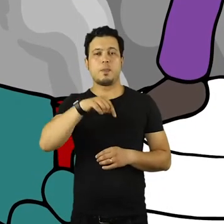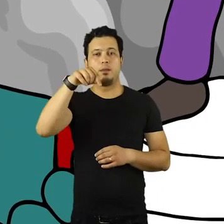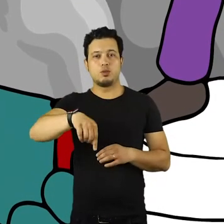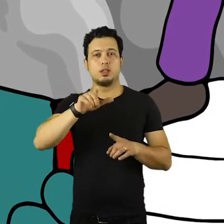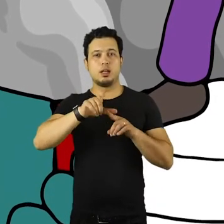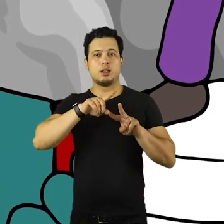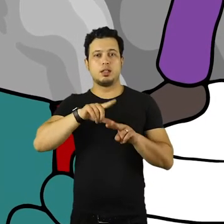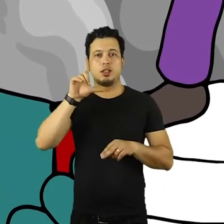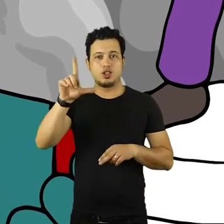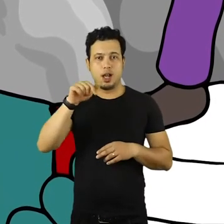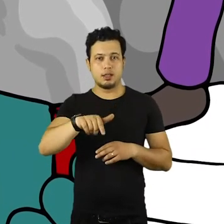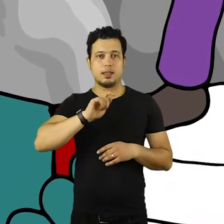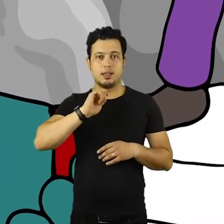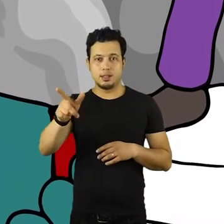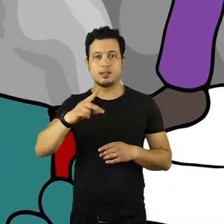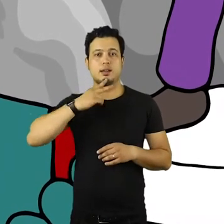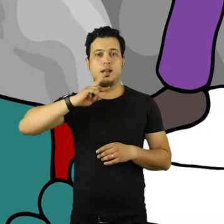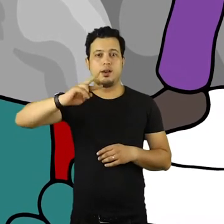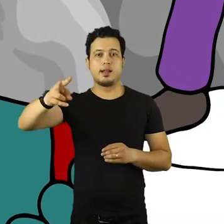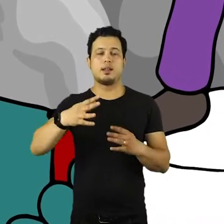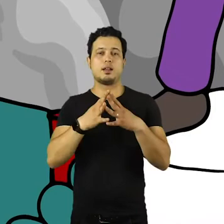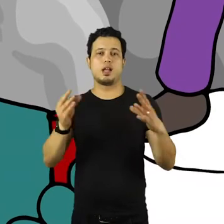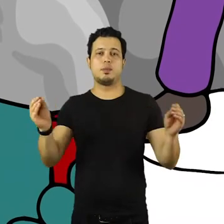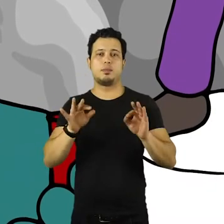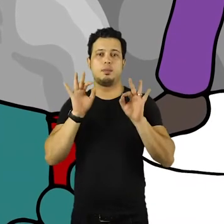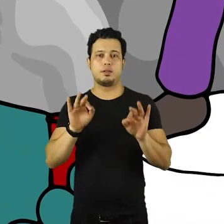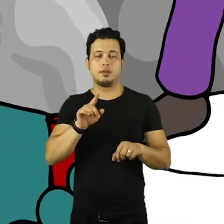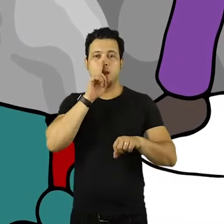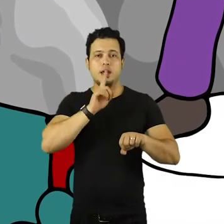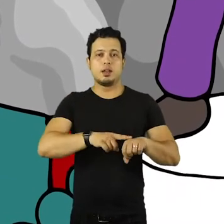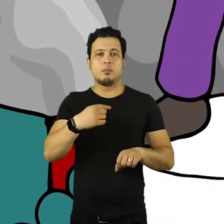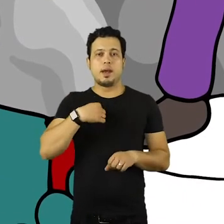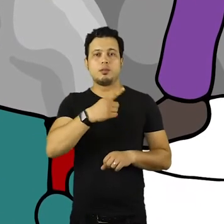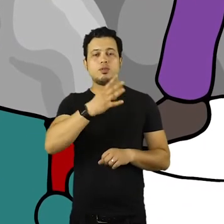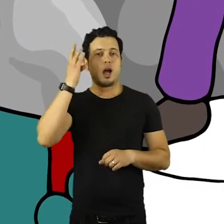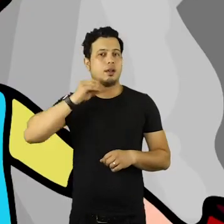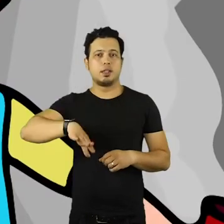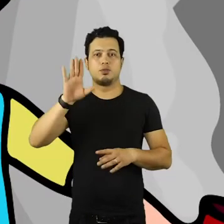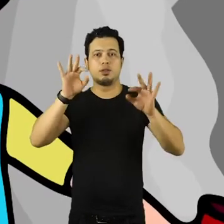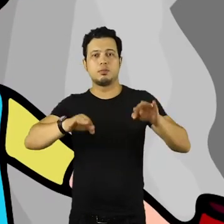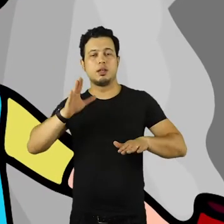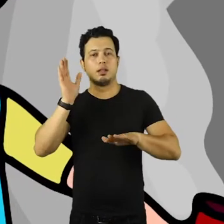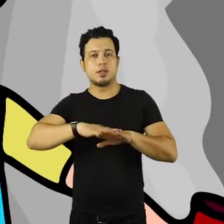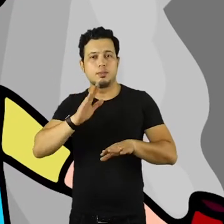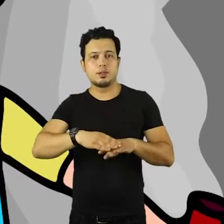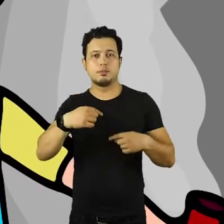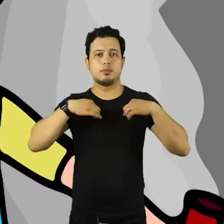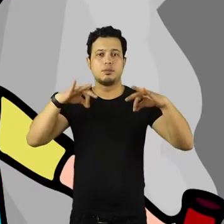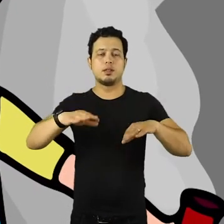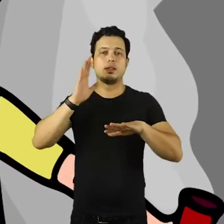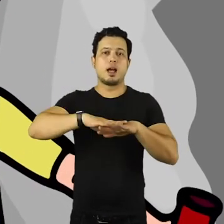galiba Çal ilçesi yavaş yavaş renklerini kaybediyor. İnanın bunu ben de anlayamıyorum. Şimdi ne